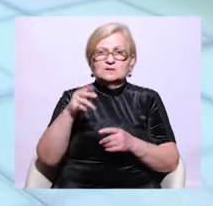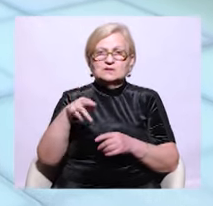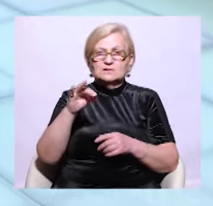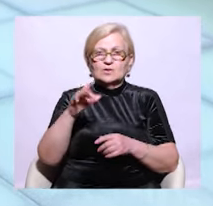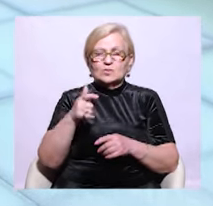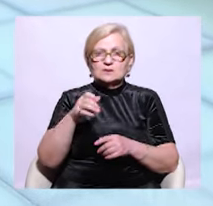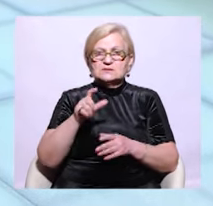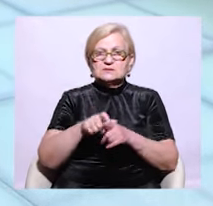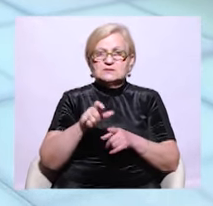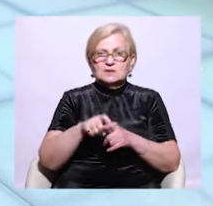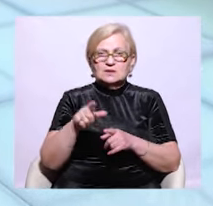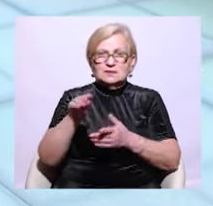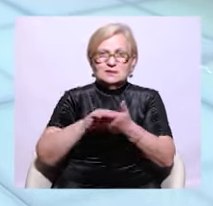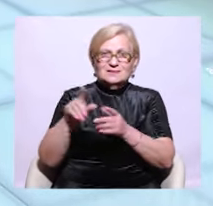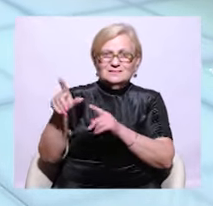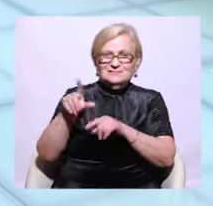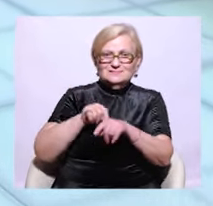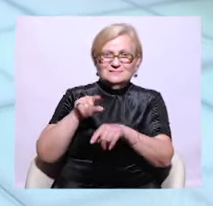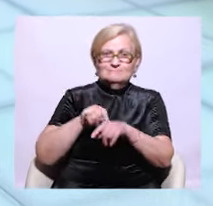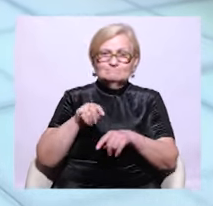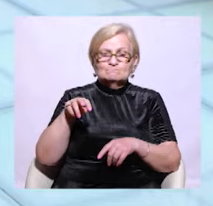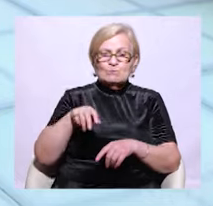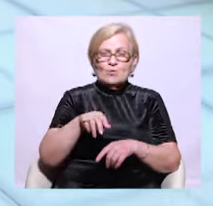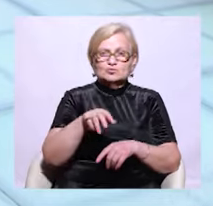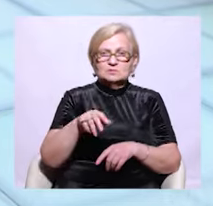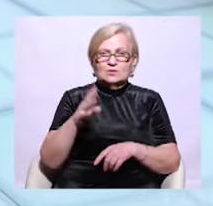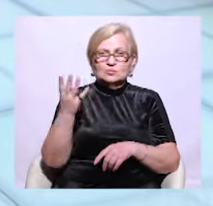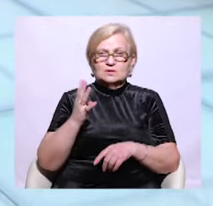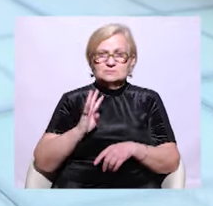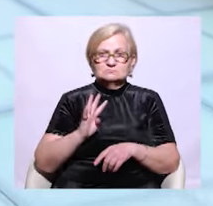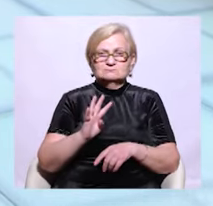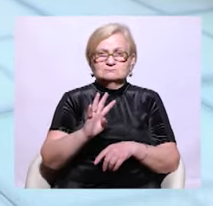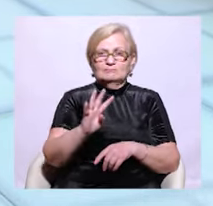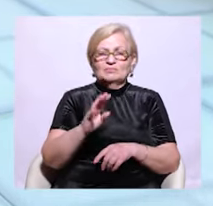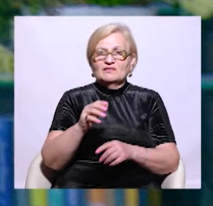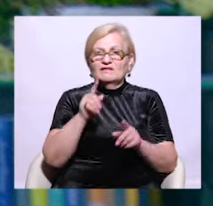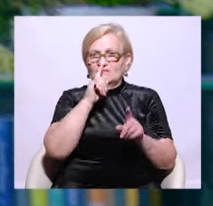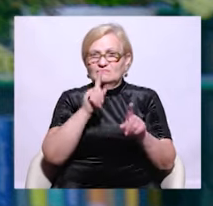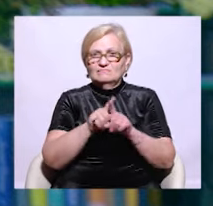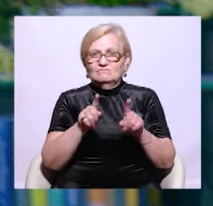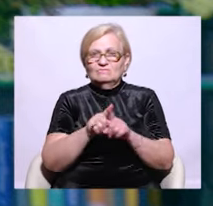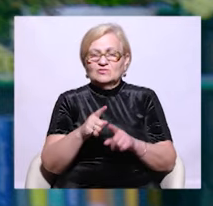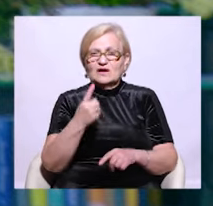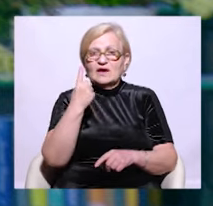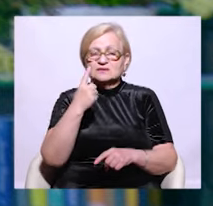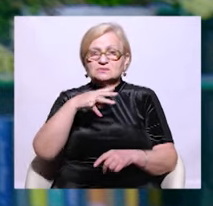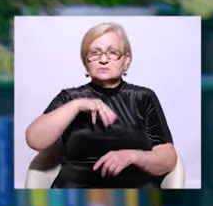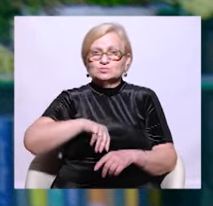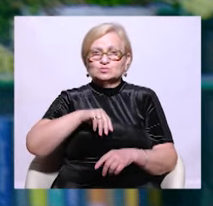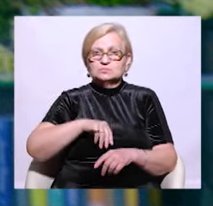დიოგენეს სიტყვებს. ერთგვარი ინტერპრეტაციით მოდიოდნენ ეს ოთხნი, ვითარცა ერთი